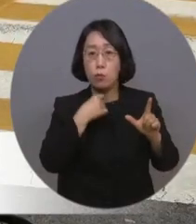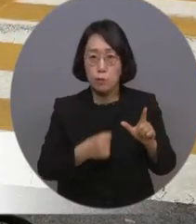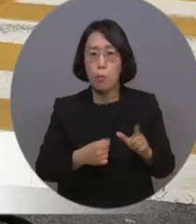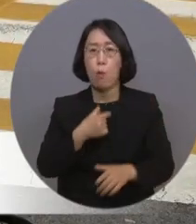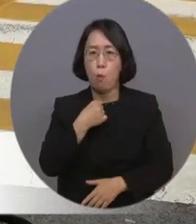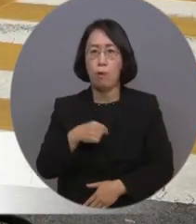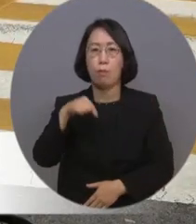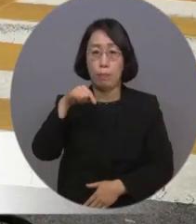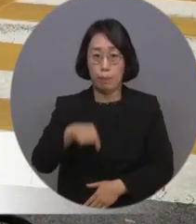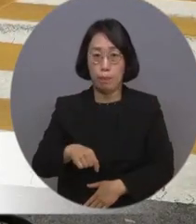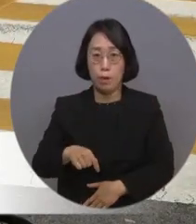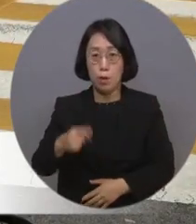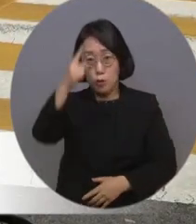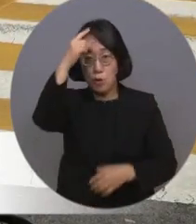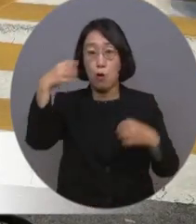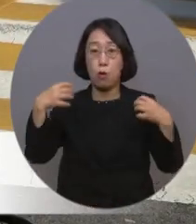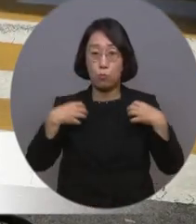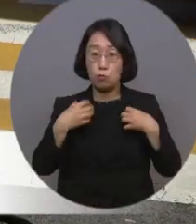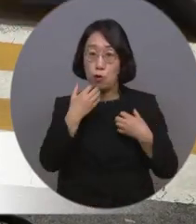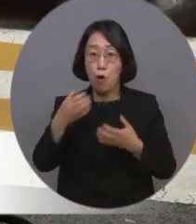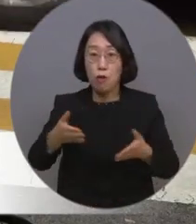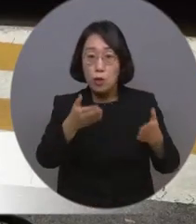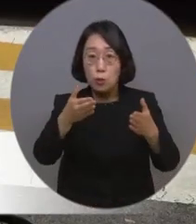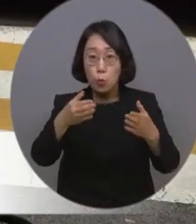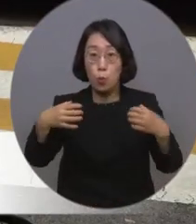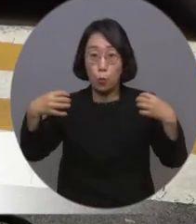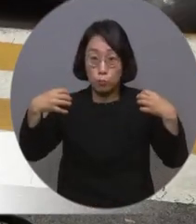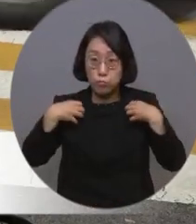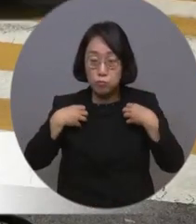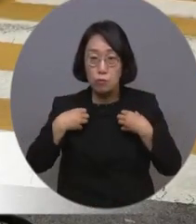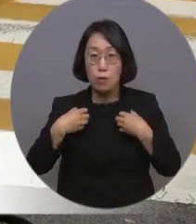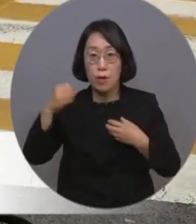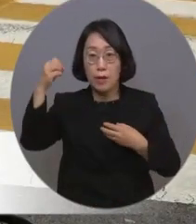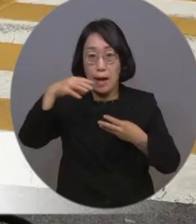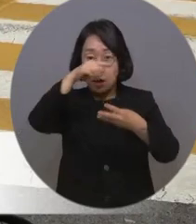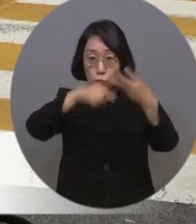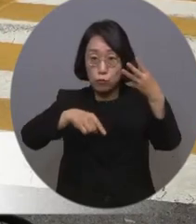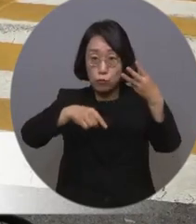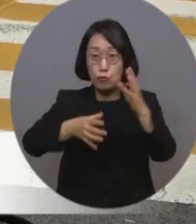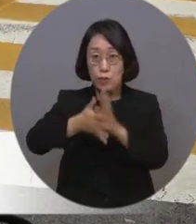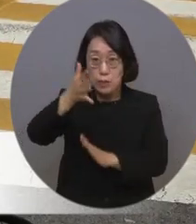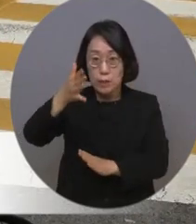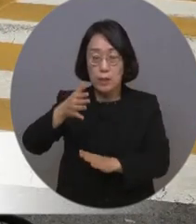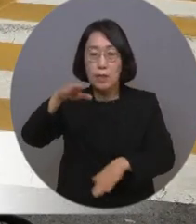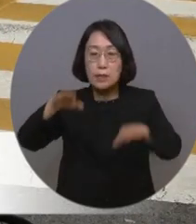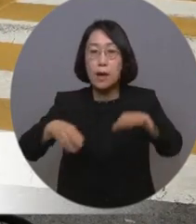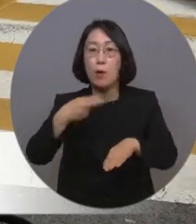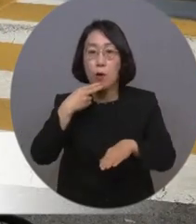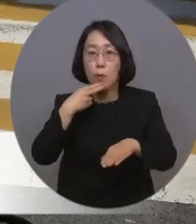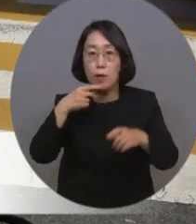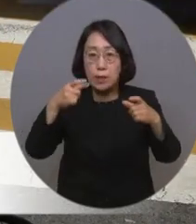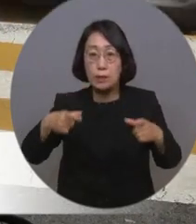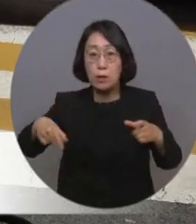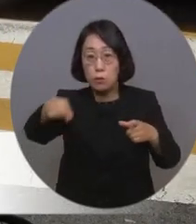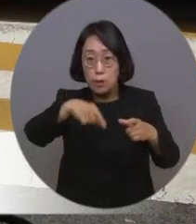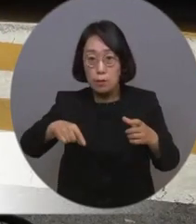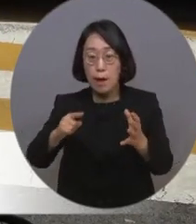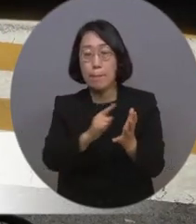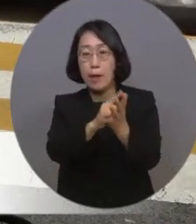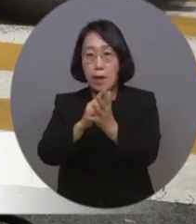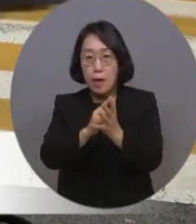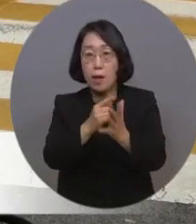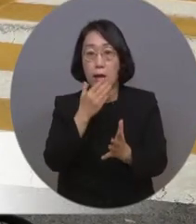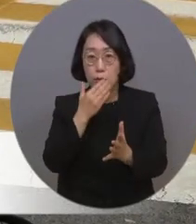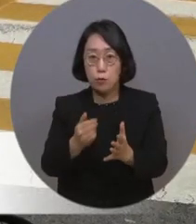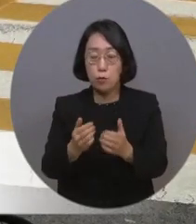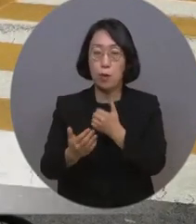것이며 정부와 경기도, 양주시는 장애인의 삶이 차별 없이 지역사회에서 함께 살아갈 수